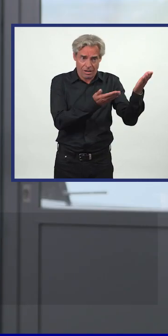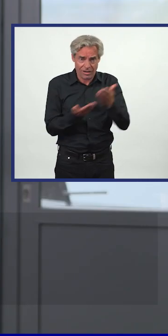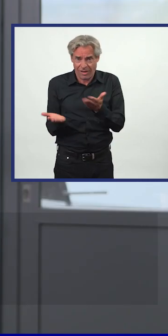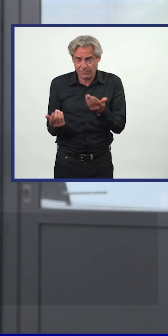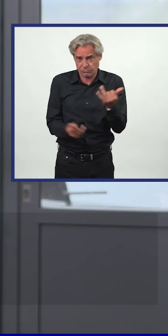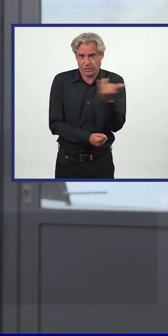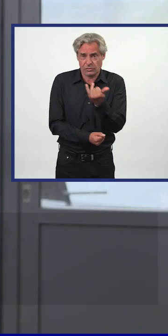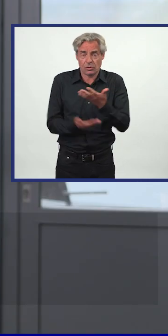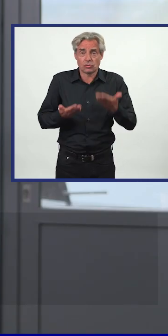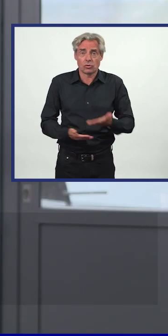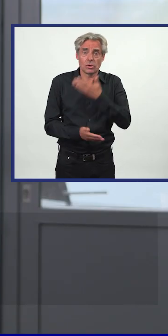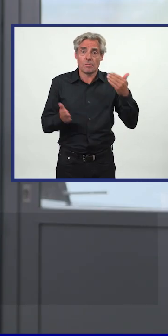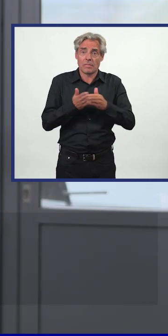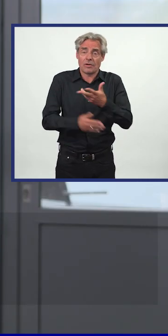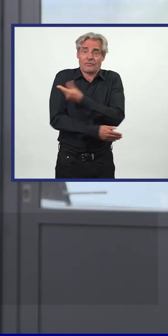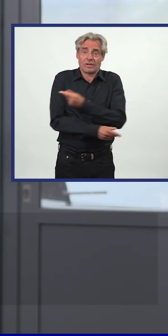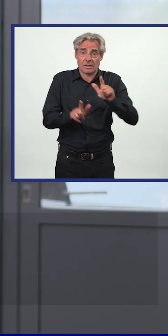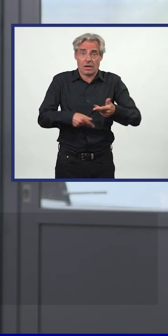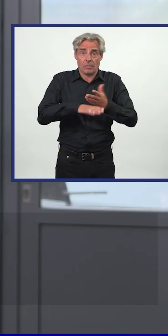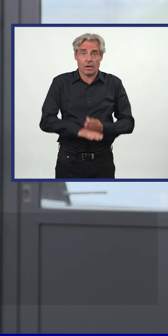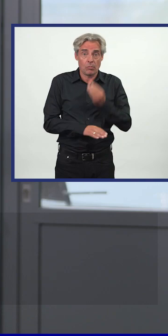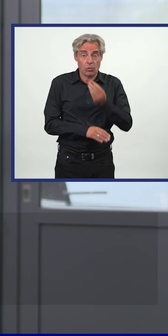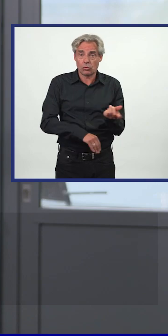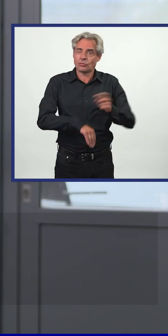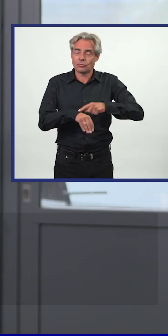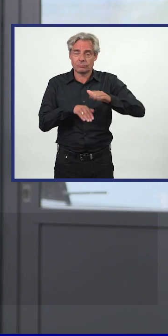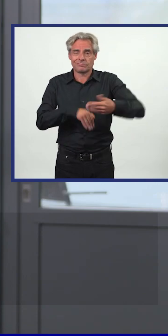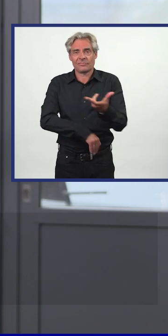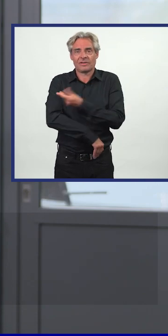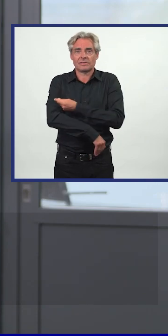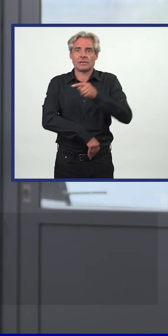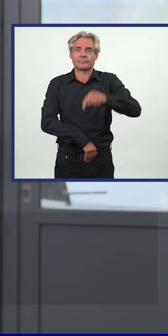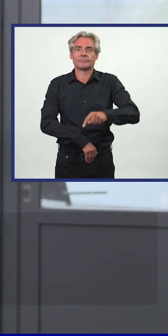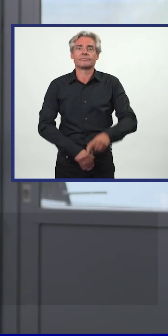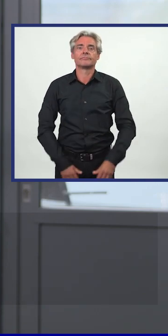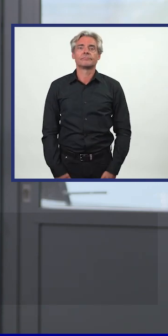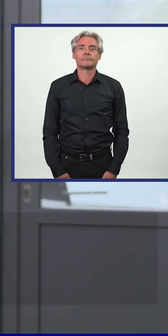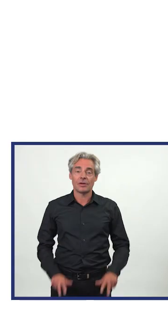avons les meilleurs vaccins possibles aujourd'hui, donc c'est demain que vous devez vous vacciner.